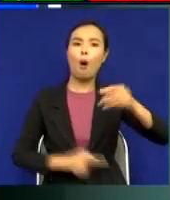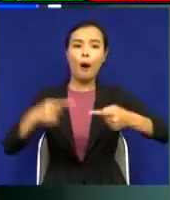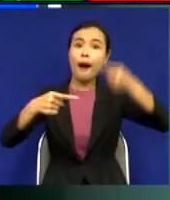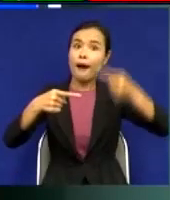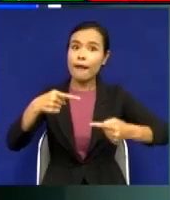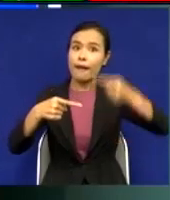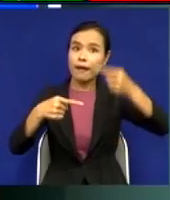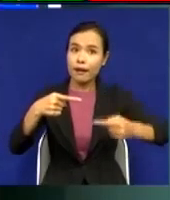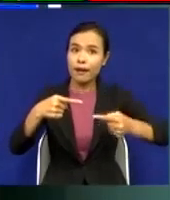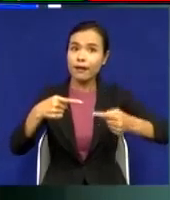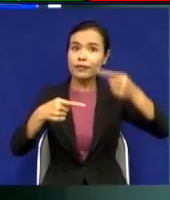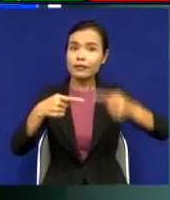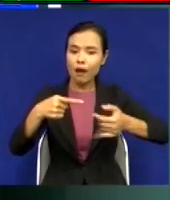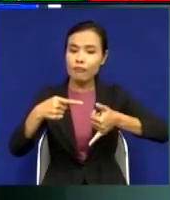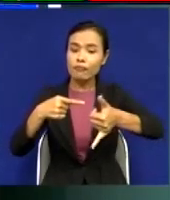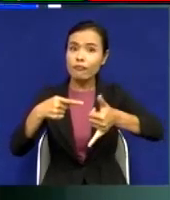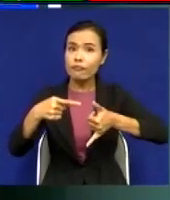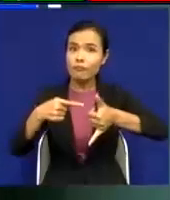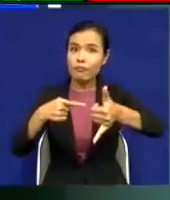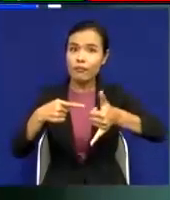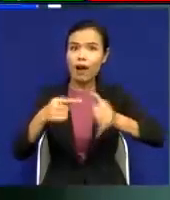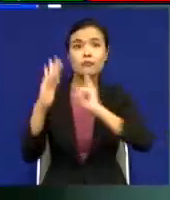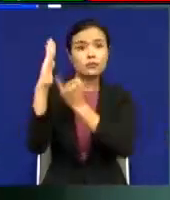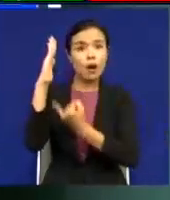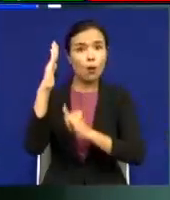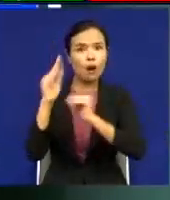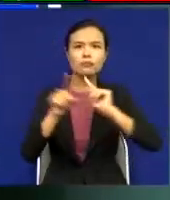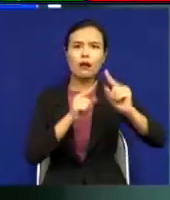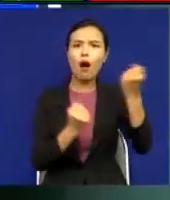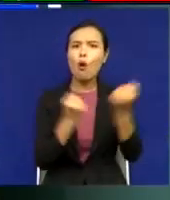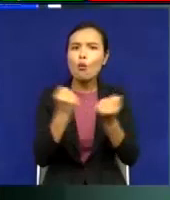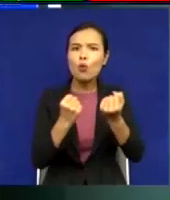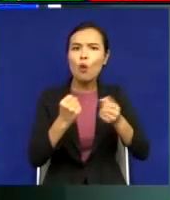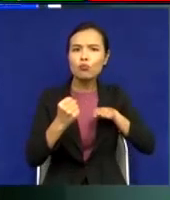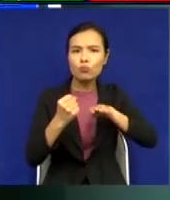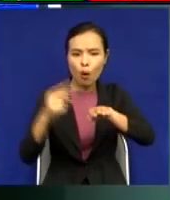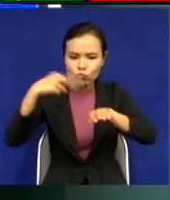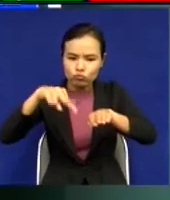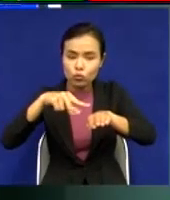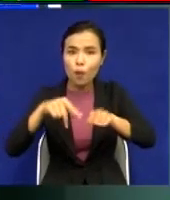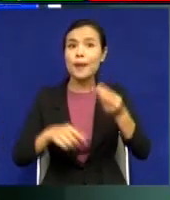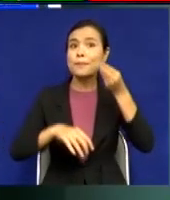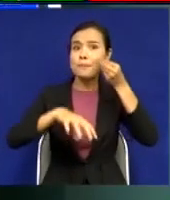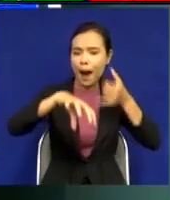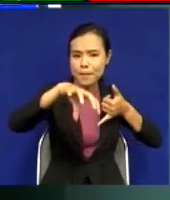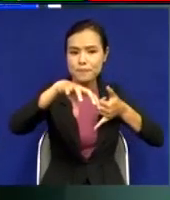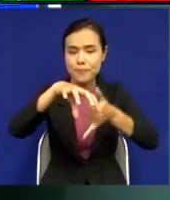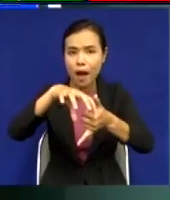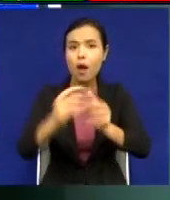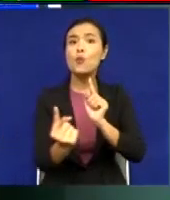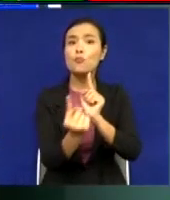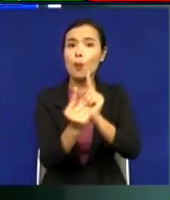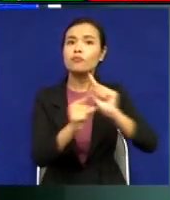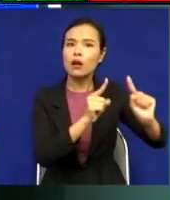นด่านรอยต่อระหว่างจังหวัดนะครับการเคาะประตูบ้านทั้งหมดเป็นภารกิจที่สำคั